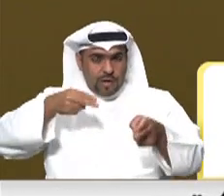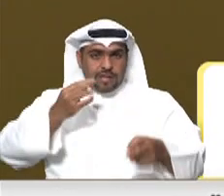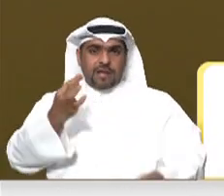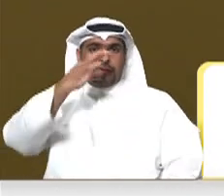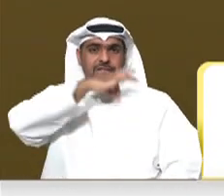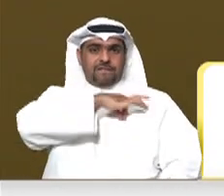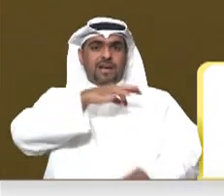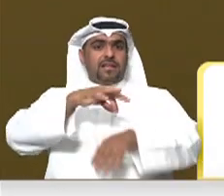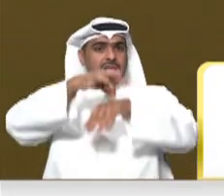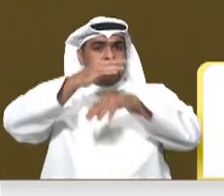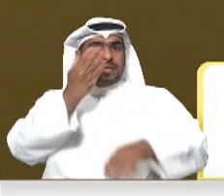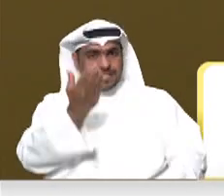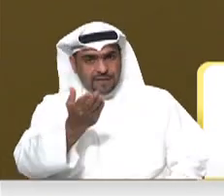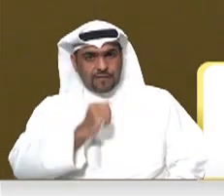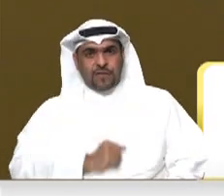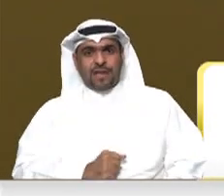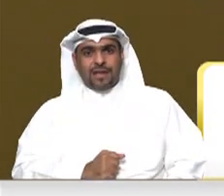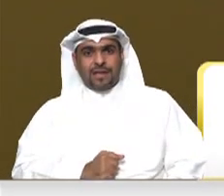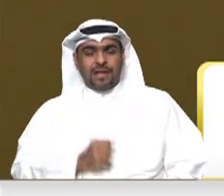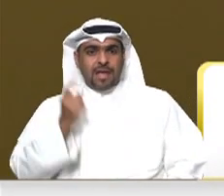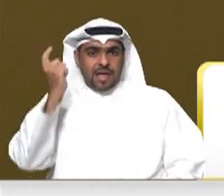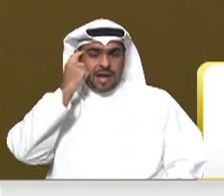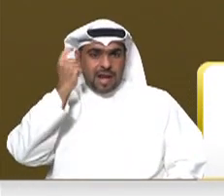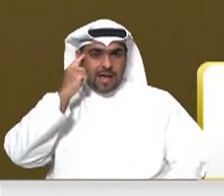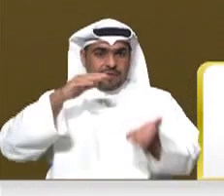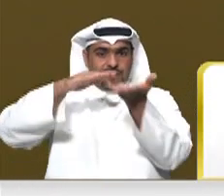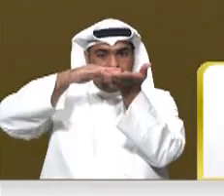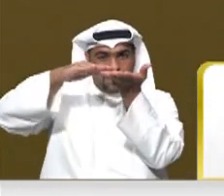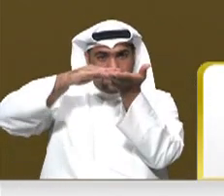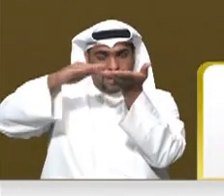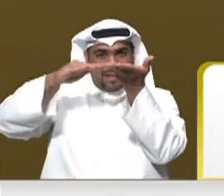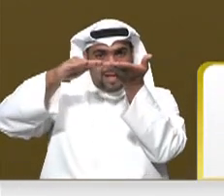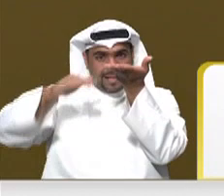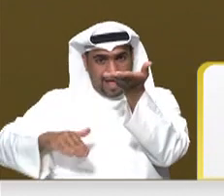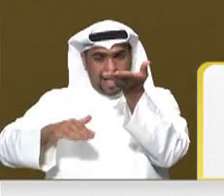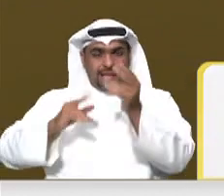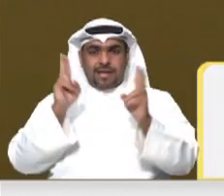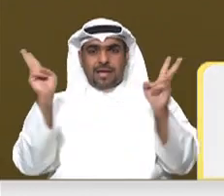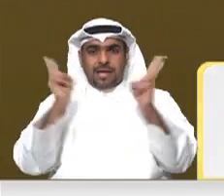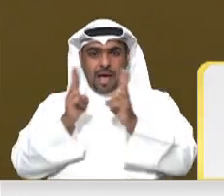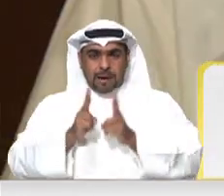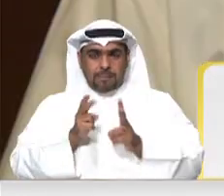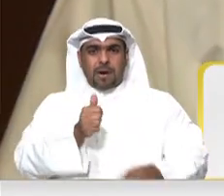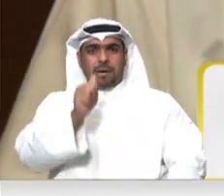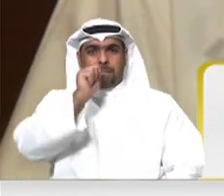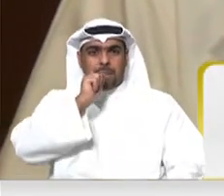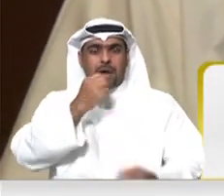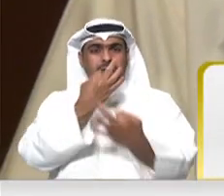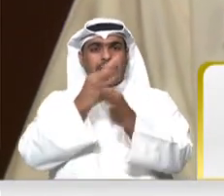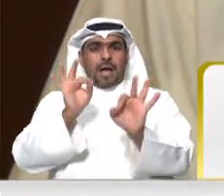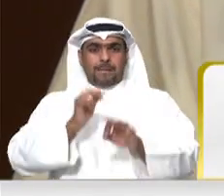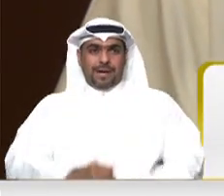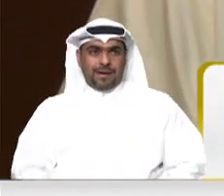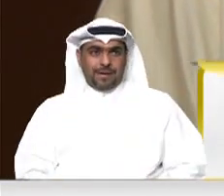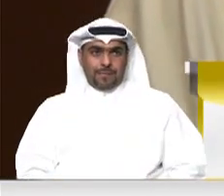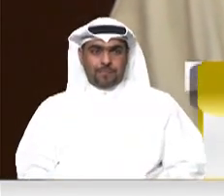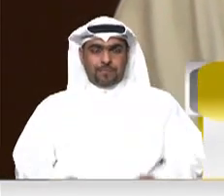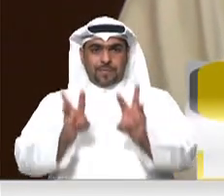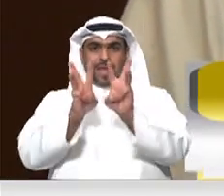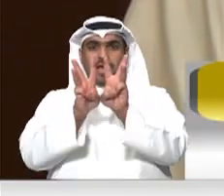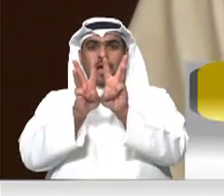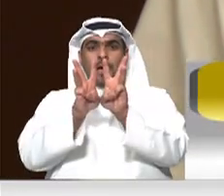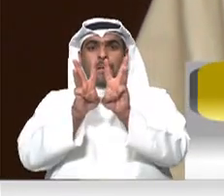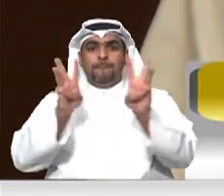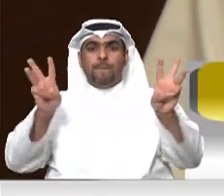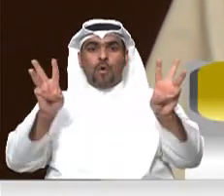الحضري، كذلك بالنسبة للتخطيط البنية التحتية وغيرها من الأمور، فهي جدا مفيدة هذه العلوم الجغرافية. موقع إلكتروني طورته لخدمة